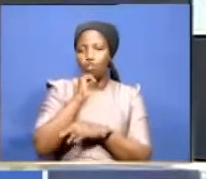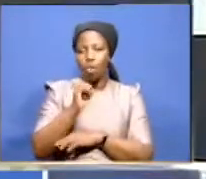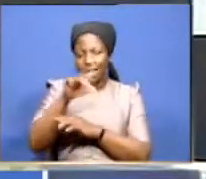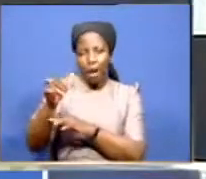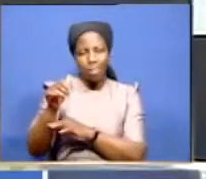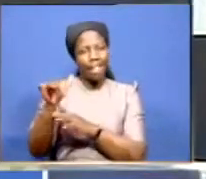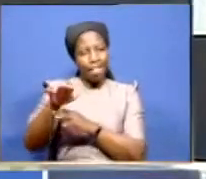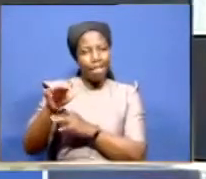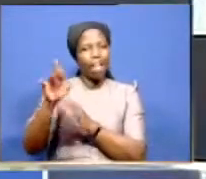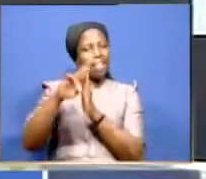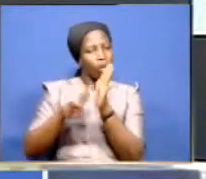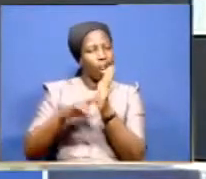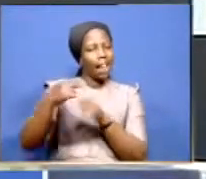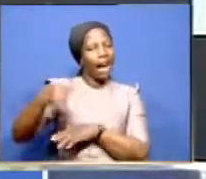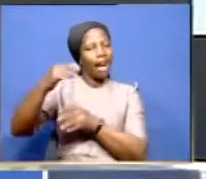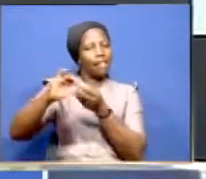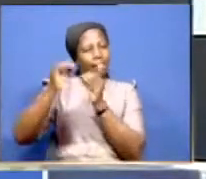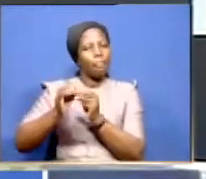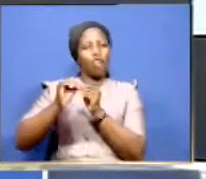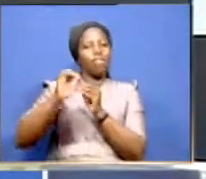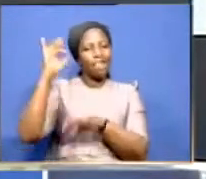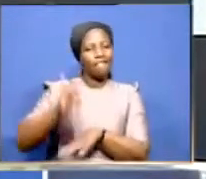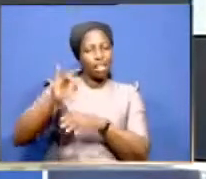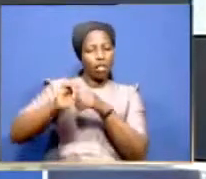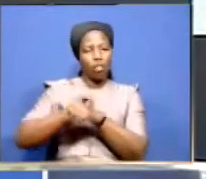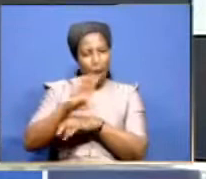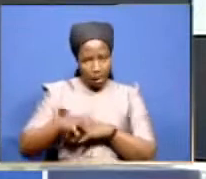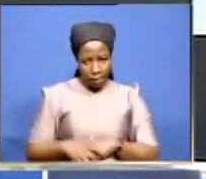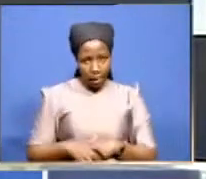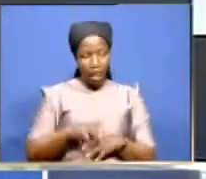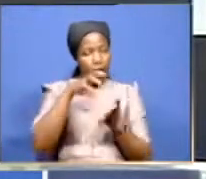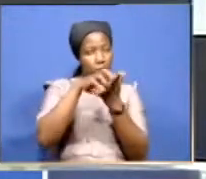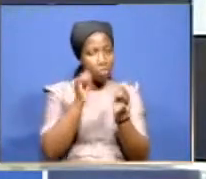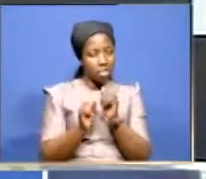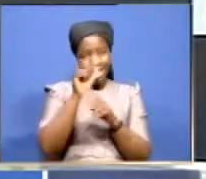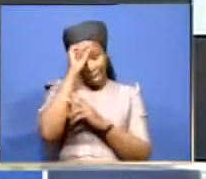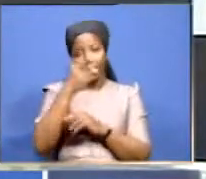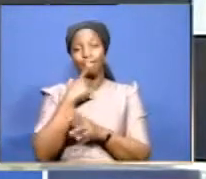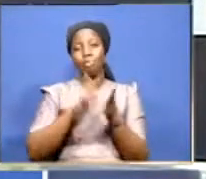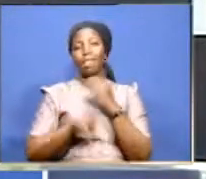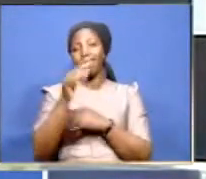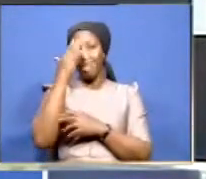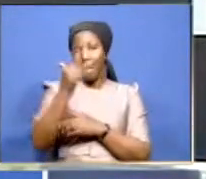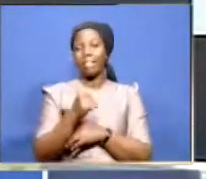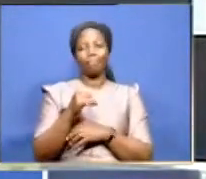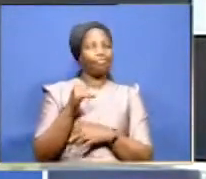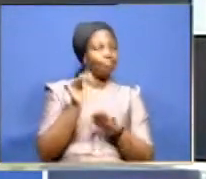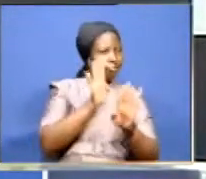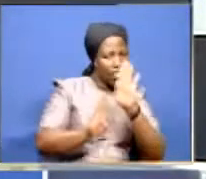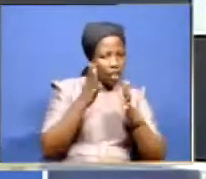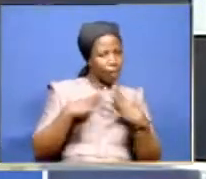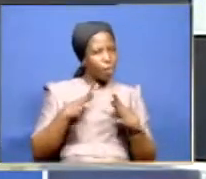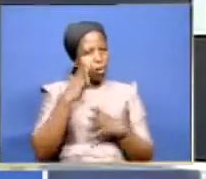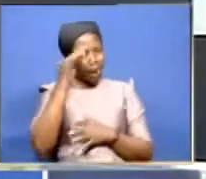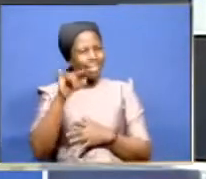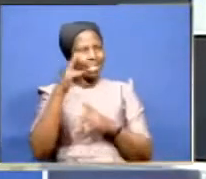visa vingi vya maambukizi ya ugonjwa wa COVID-19, hali ambayo serikali imesema imetokana na tabia ya wakazi hao ya kukaidi